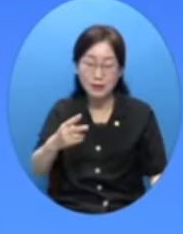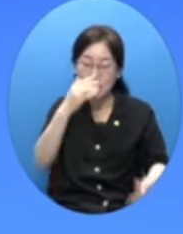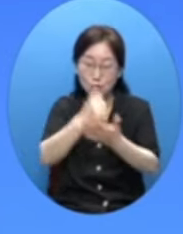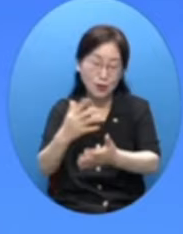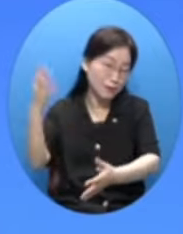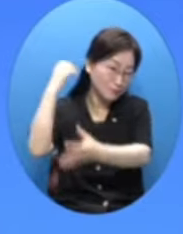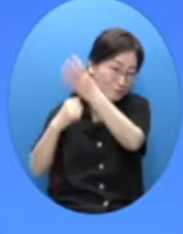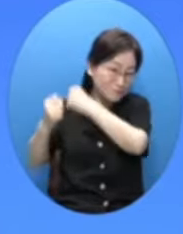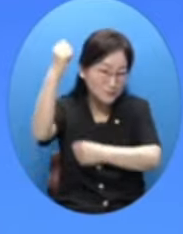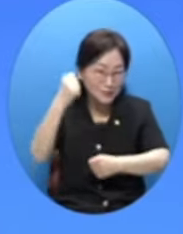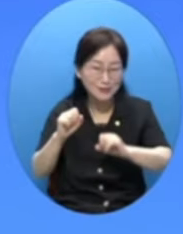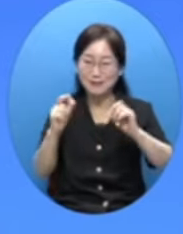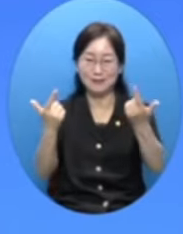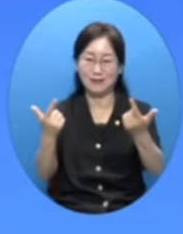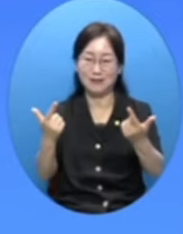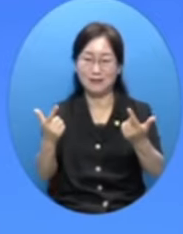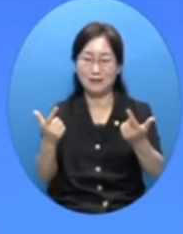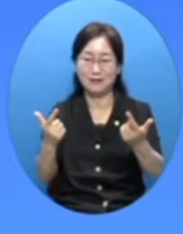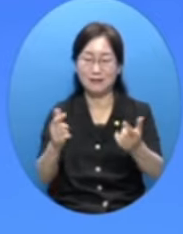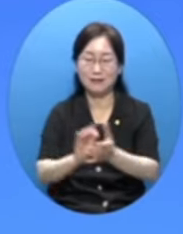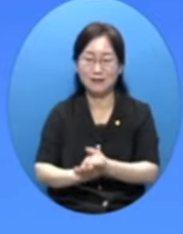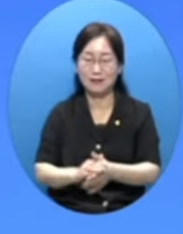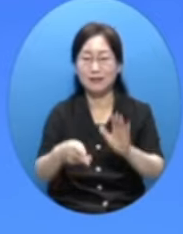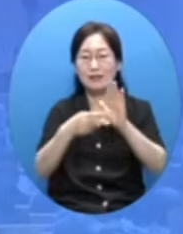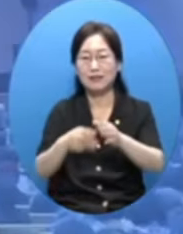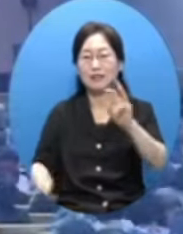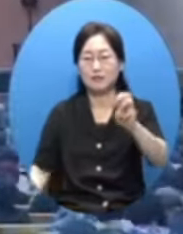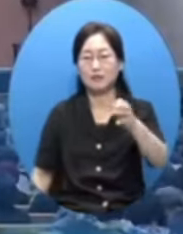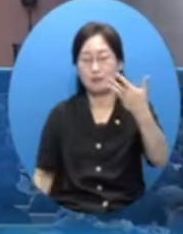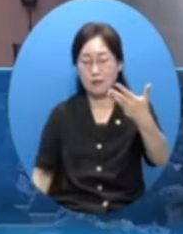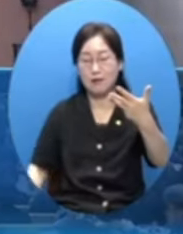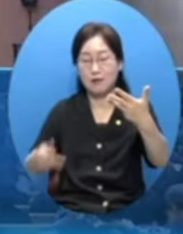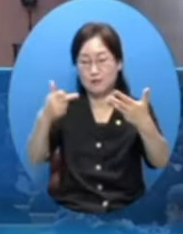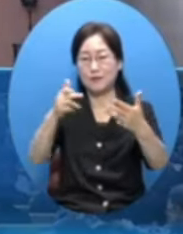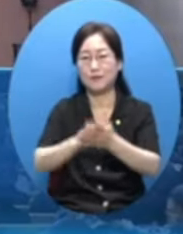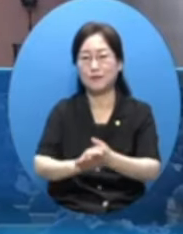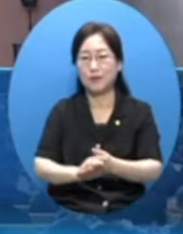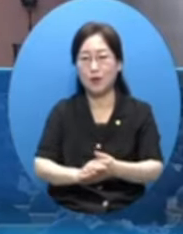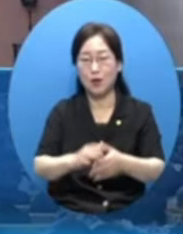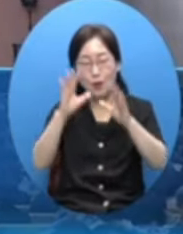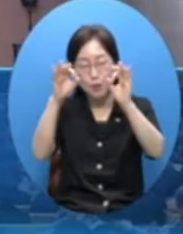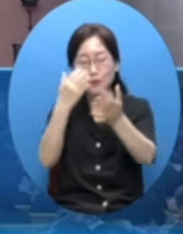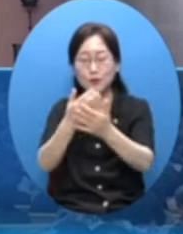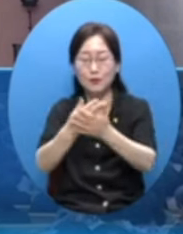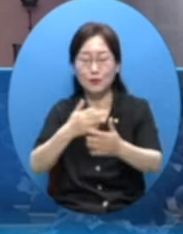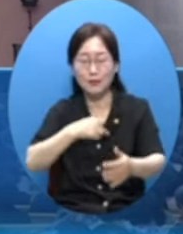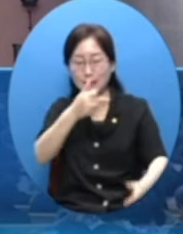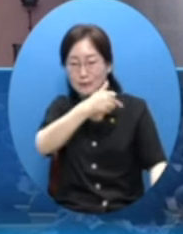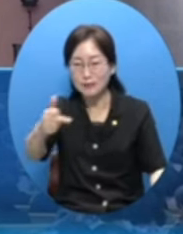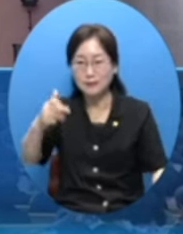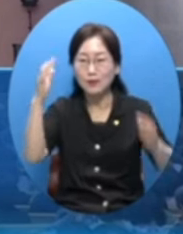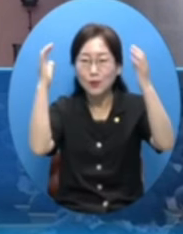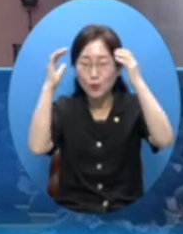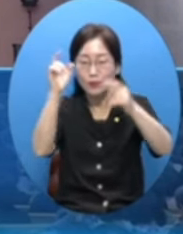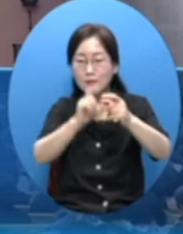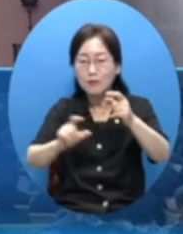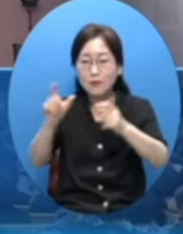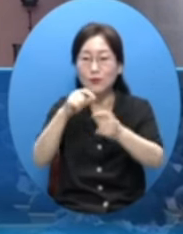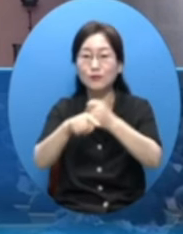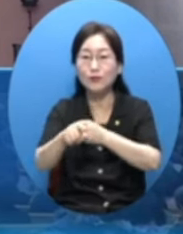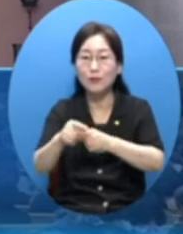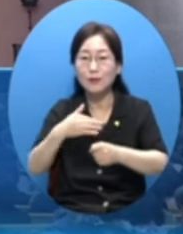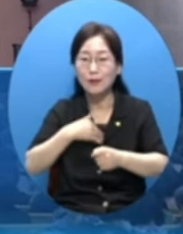기억하지 아니하시는 것입니다. 이사야 38장 17절입니다. 보소서 내게 큰 고통을 더하신 것은